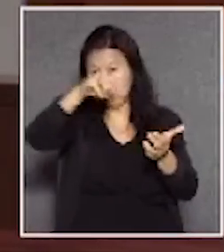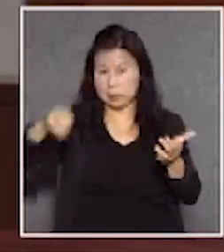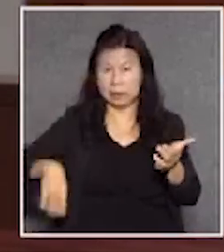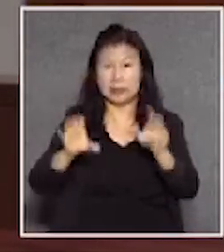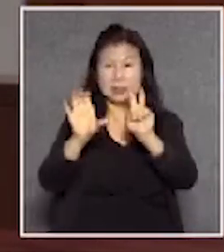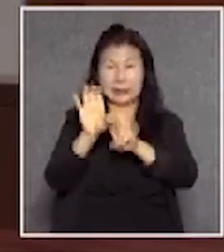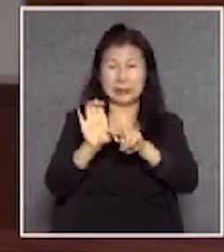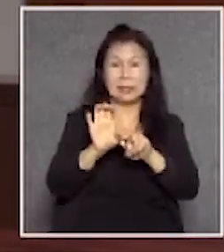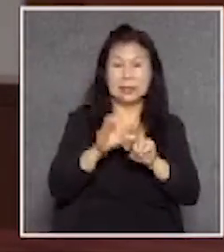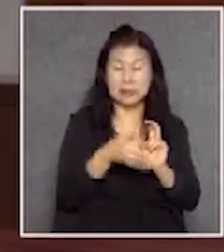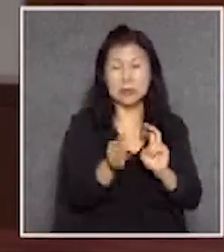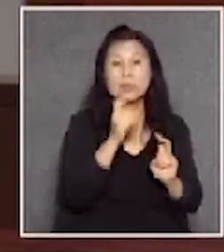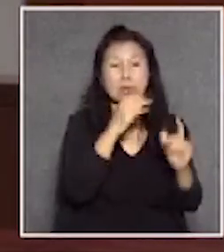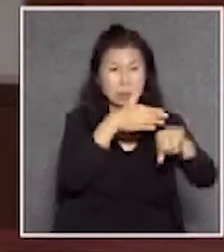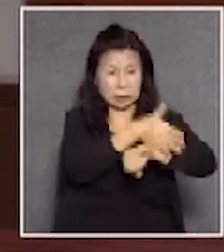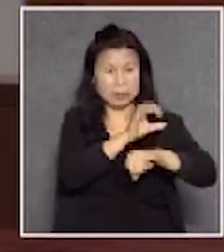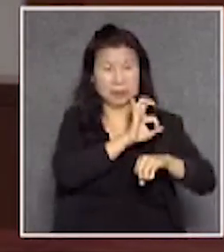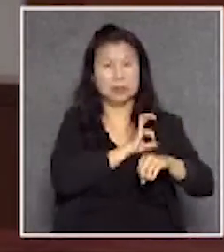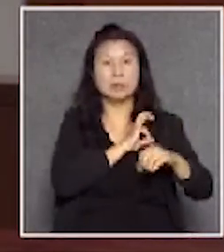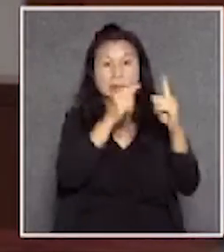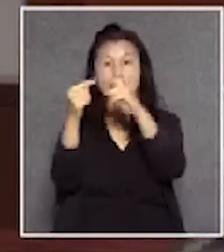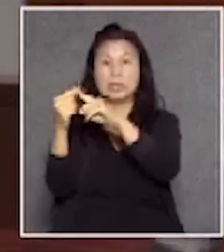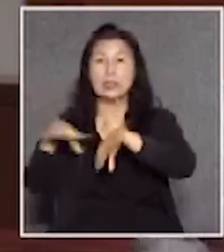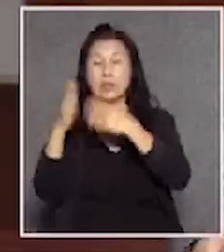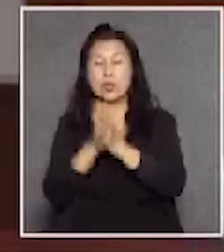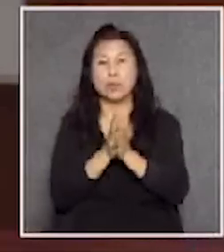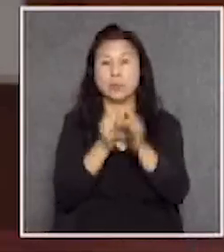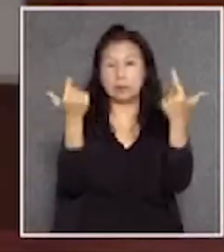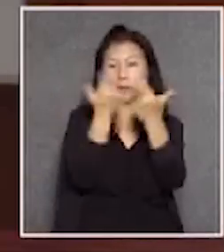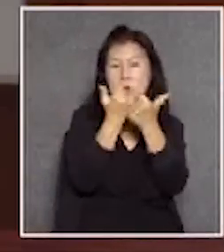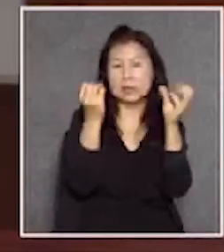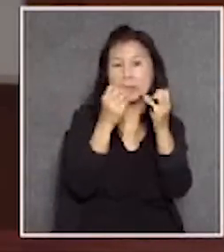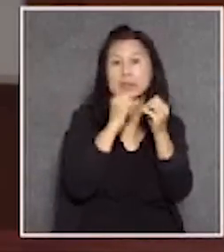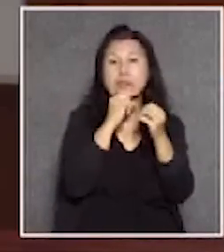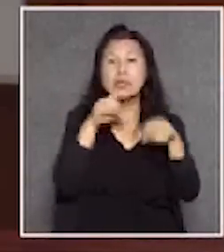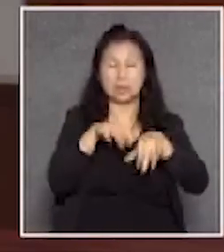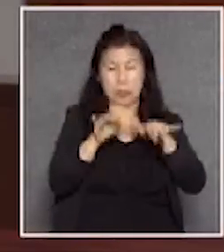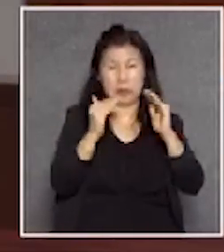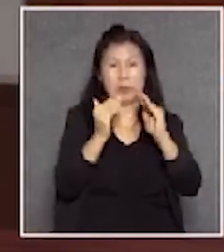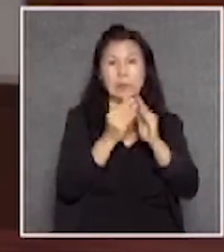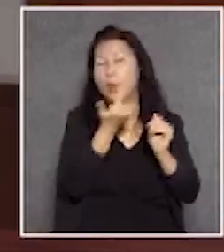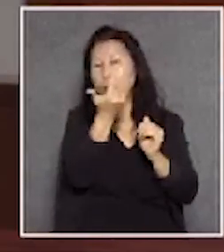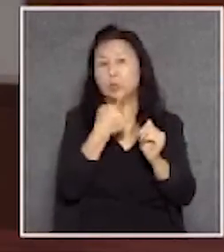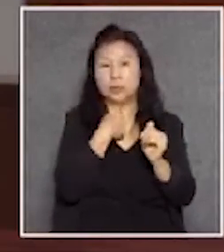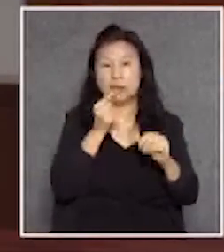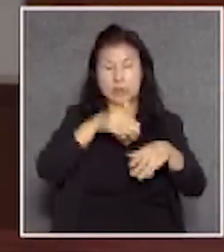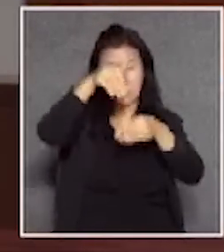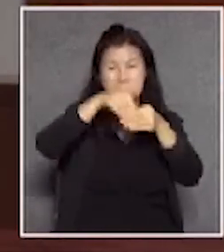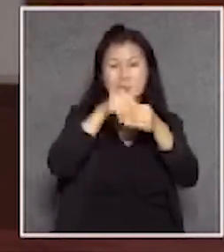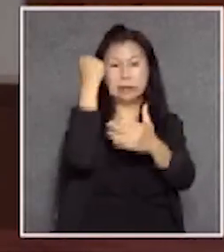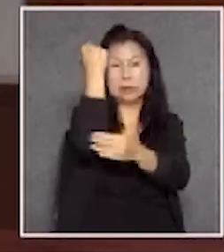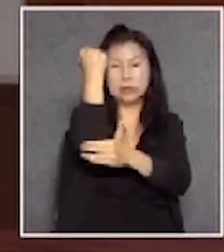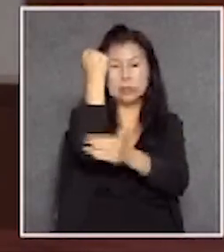西灣，引起社會的熱烈討論。本席的辦事處近日收到大量要求本席投票反對